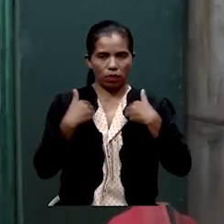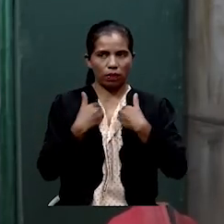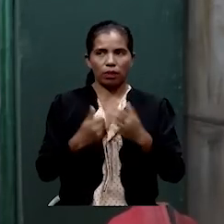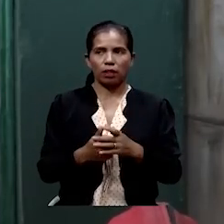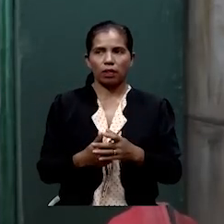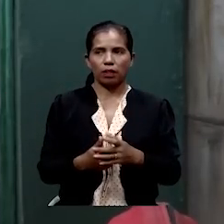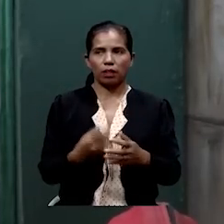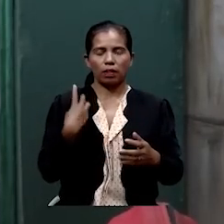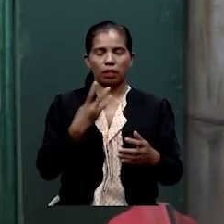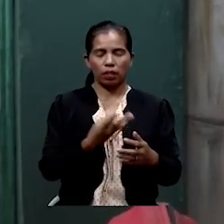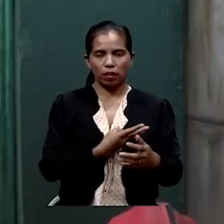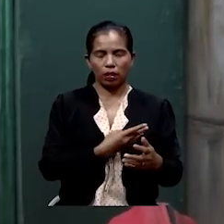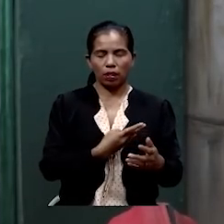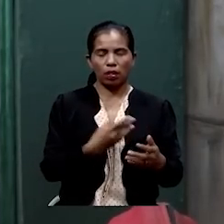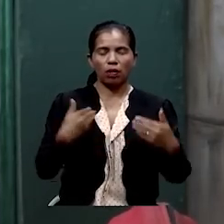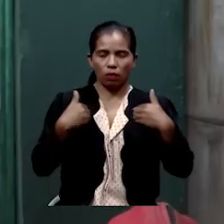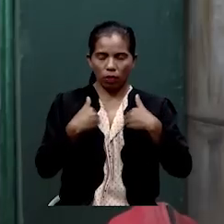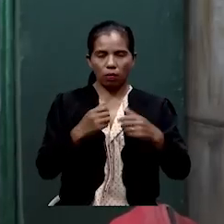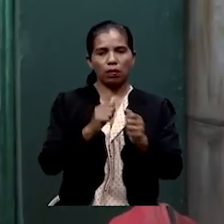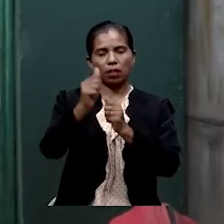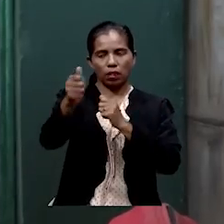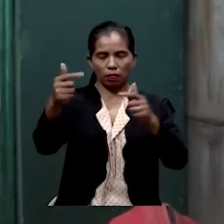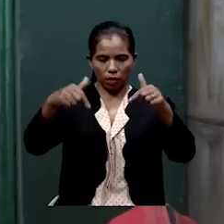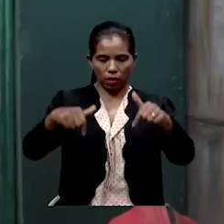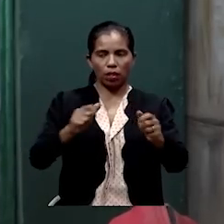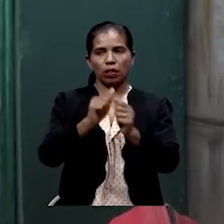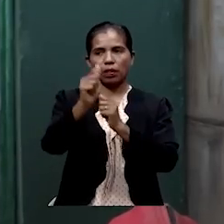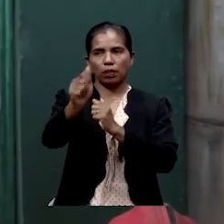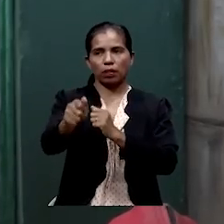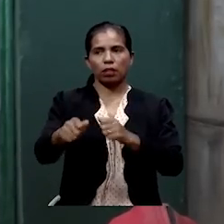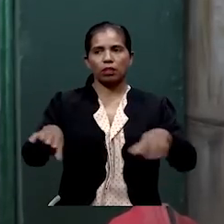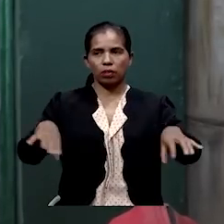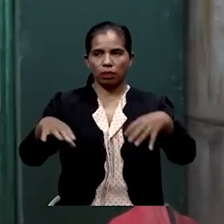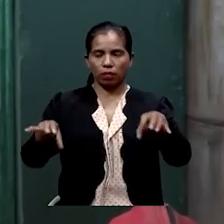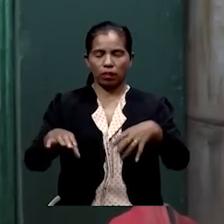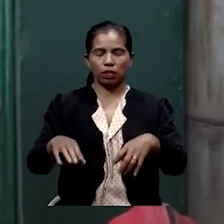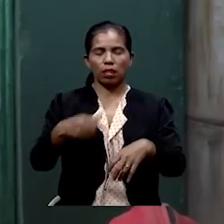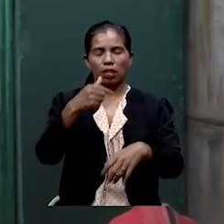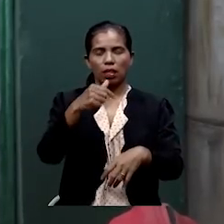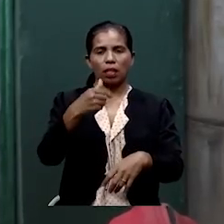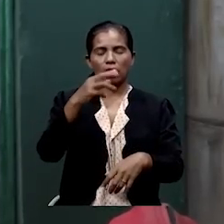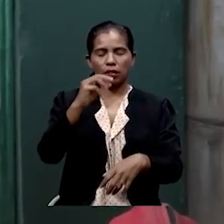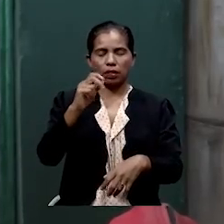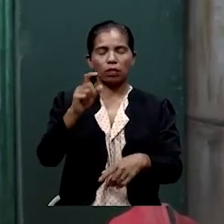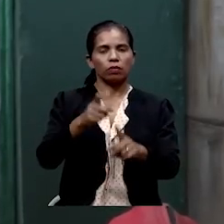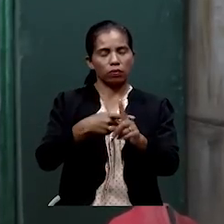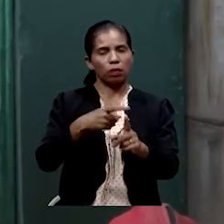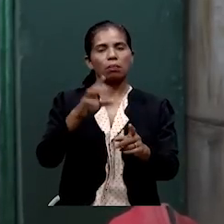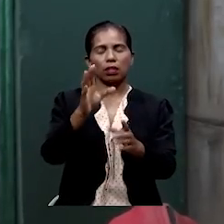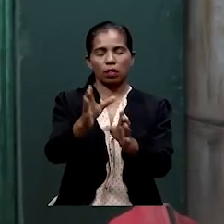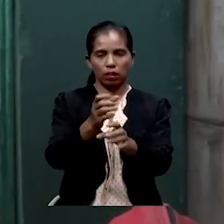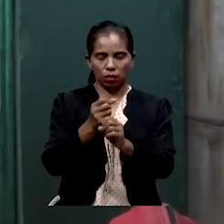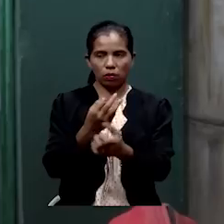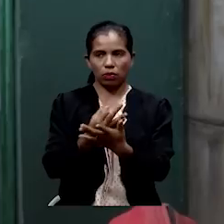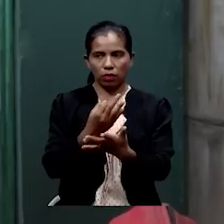kole mak khusi dalan mak mahene do servis he be enje oni ta fulan mak hen osan mak khusi sagore